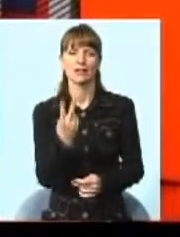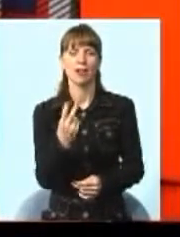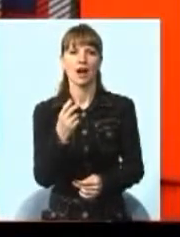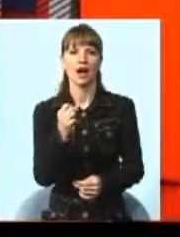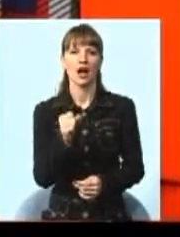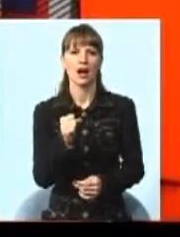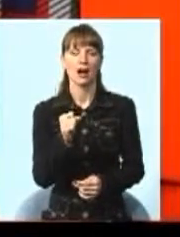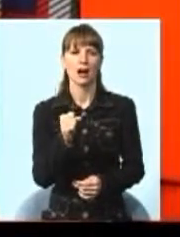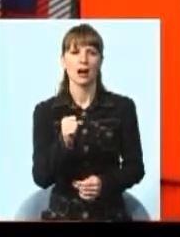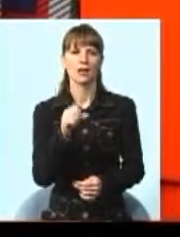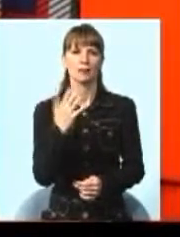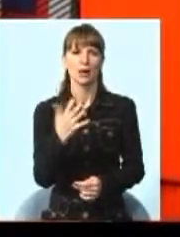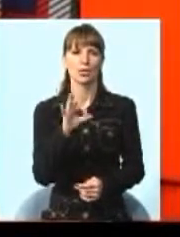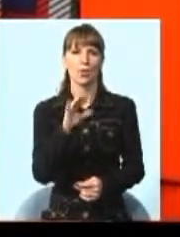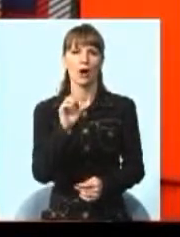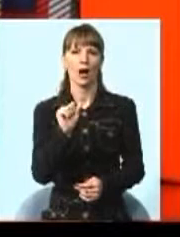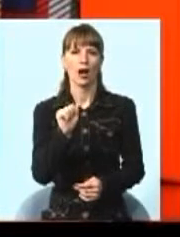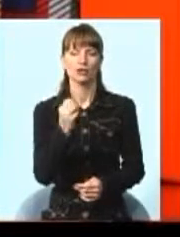C2H5OH. Що це таке? Як ви вважаєте?